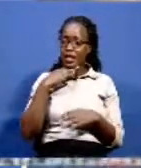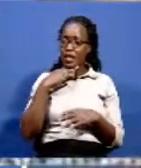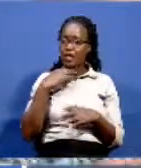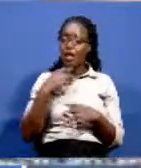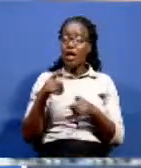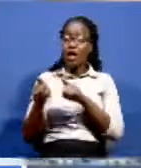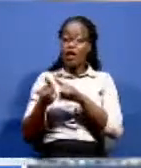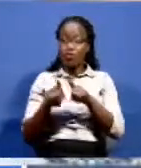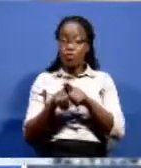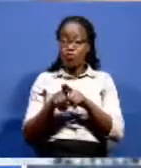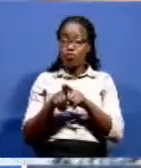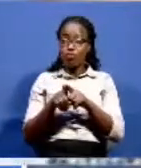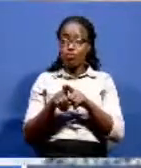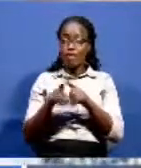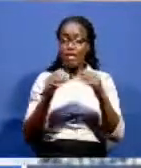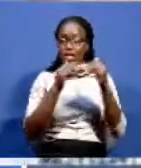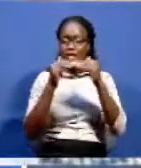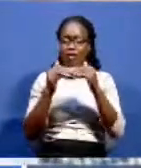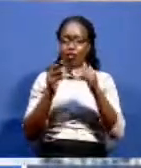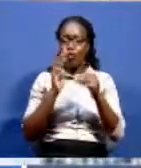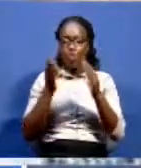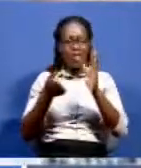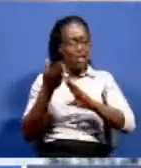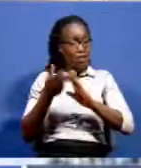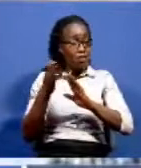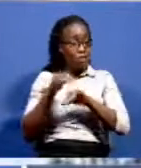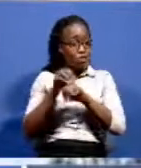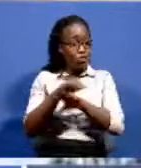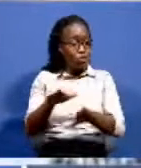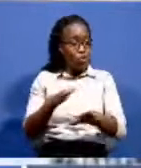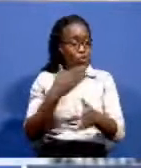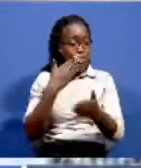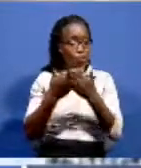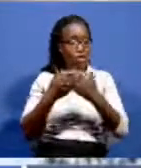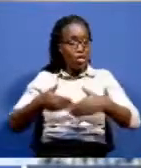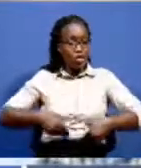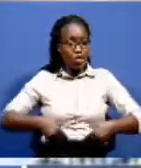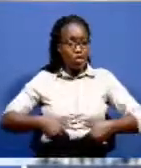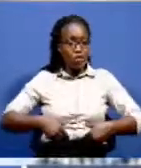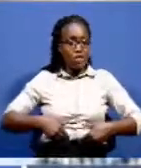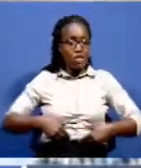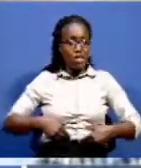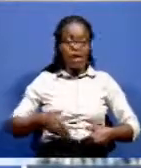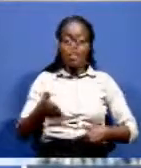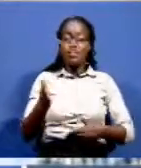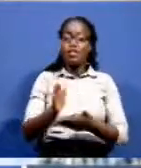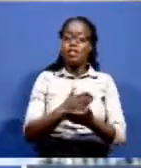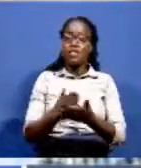na maji kuja upesi. Tumeshukuru vijana wa sehemu hii, wale ambao wako na